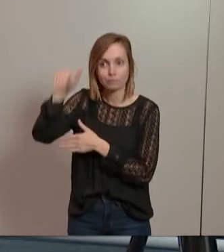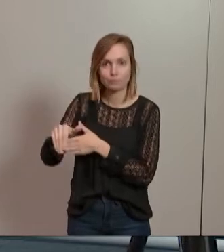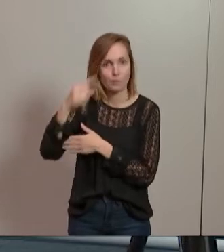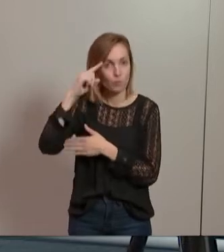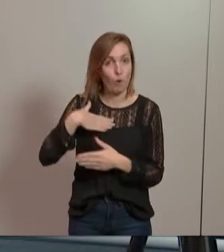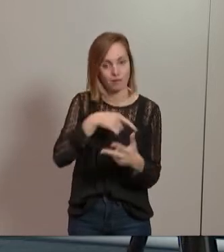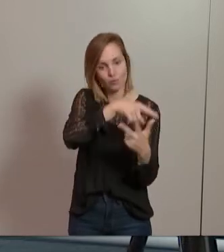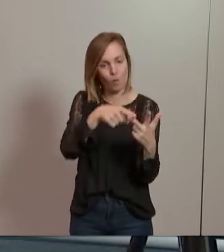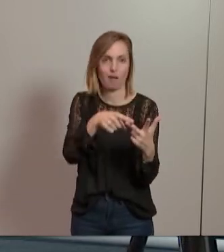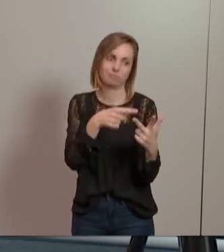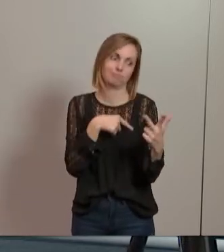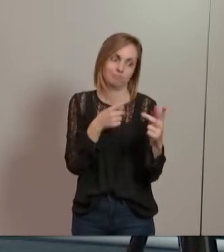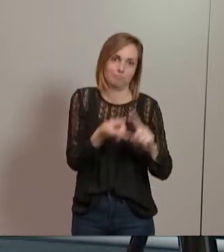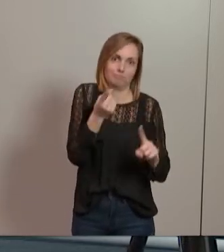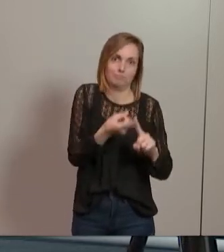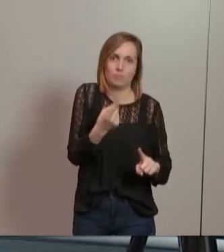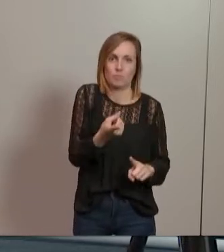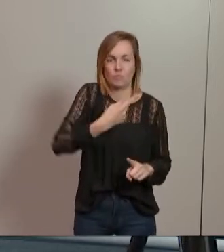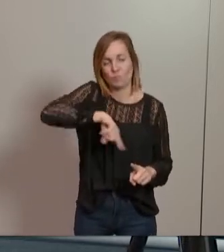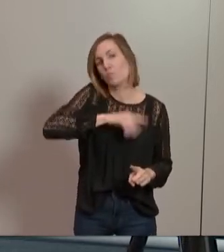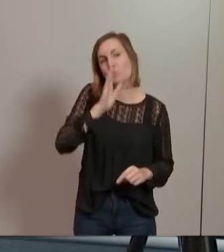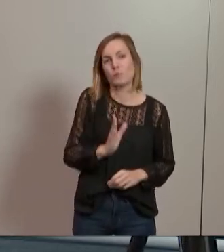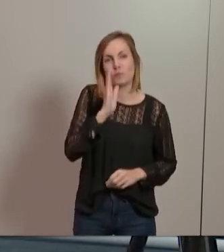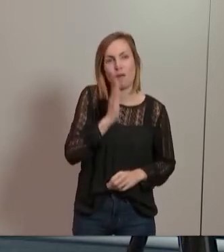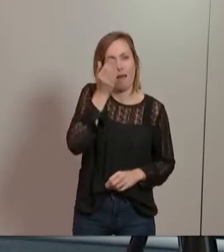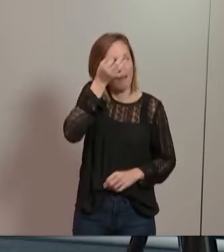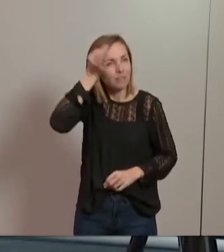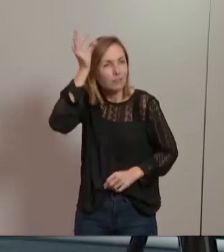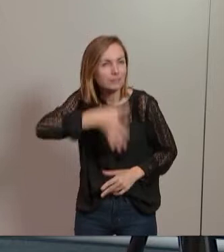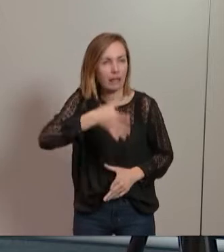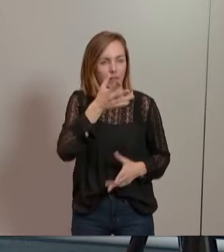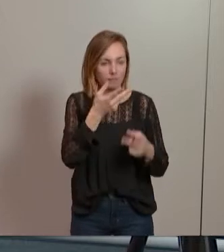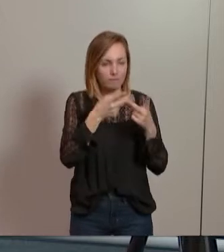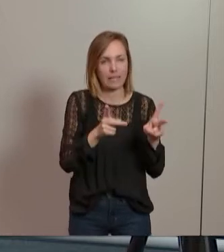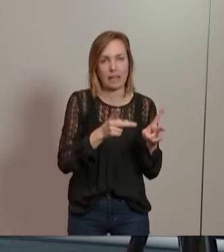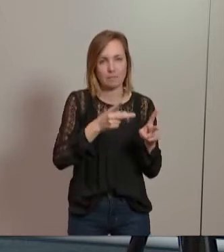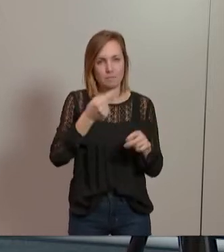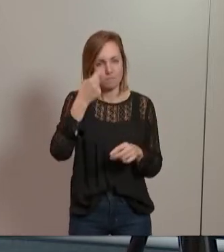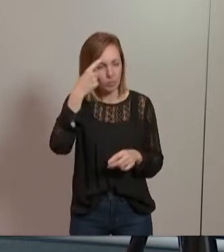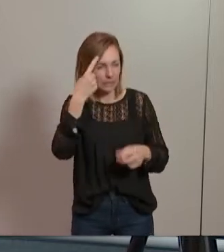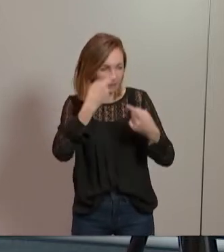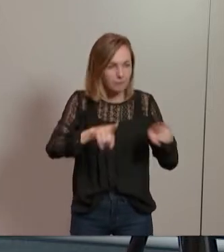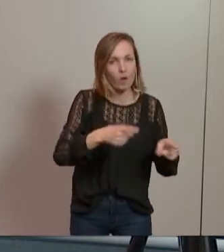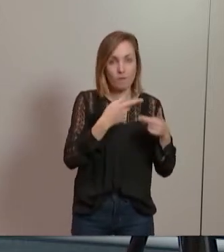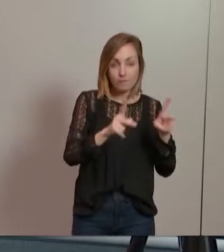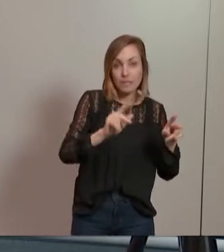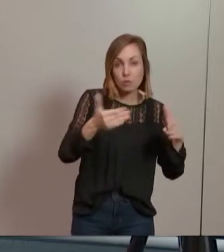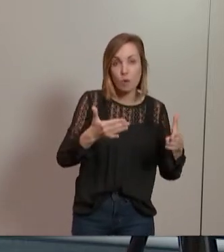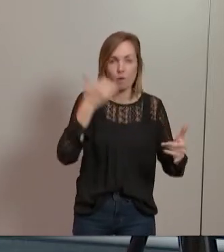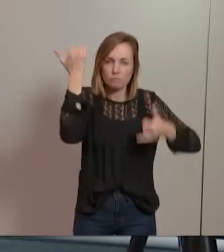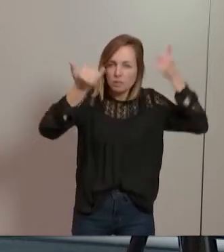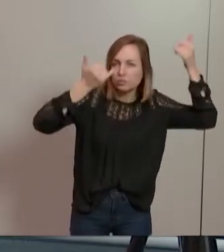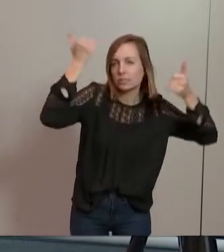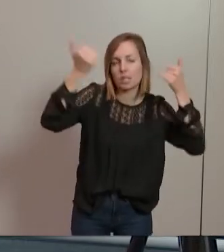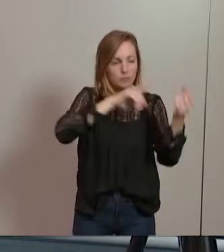l'essentiel. C'est-à-dire qu'on a besoin de se réinventer, de réinventer complètement notre société. Et c'est bien par la culture, par l'imagination, par